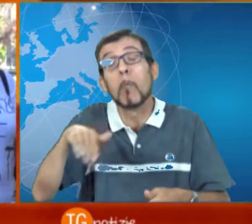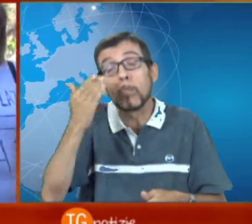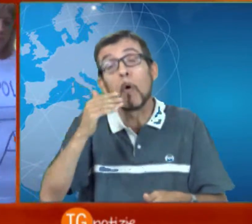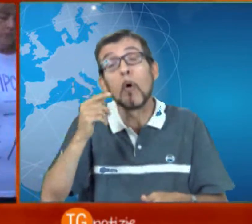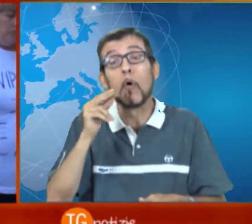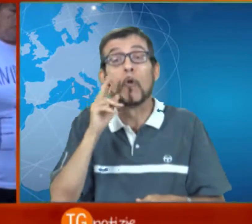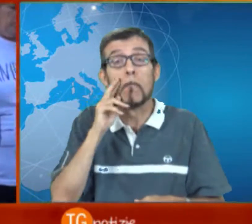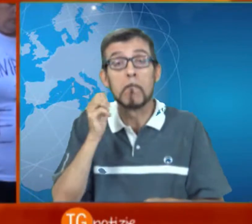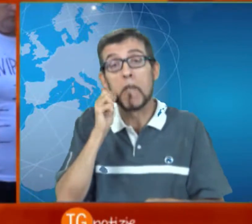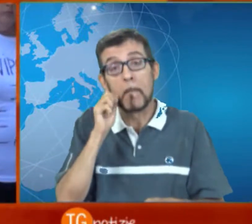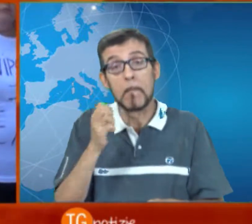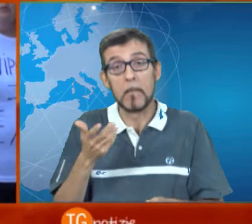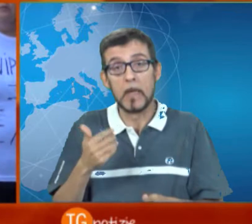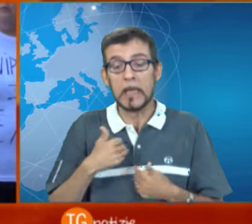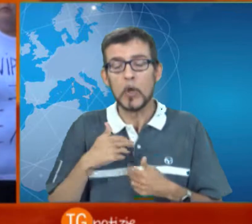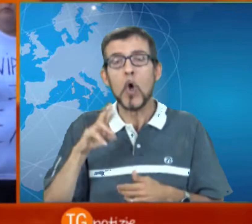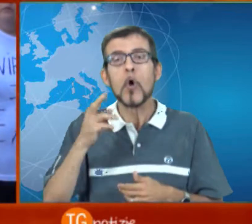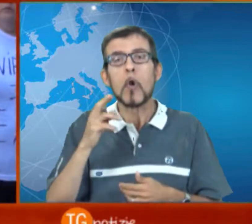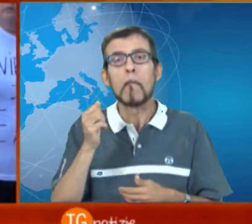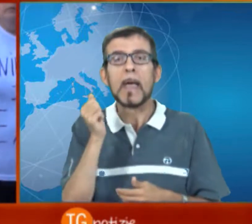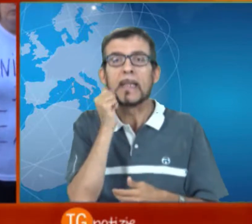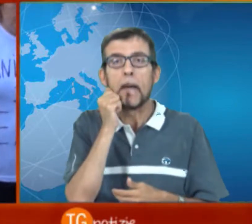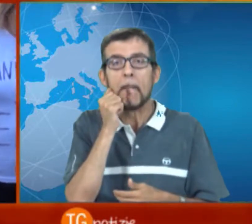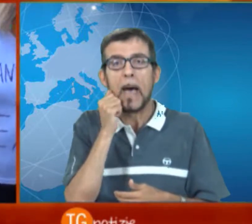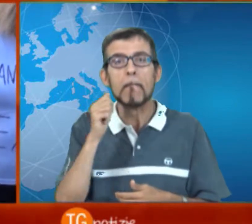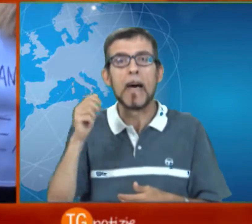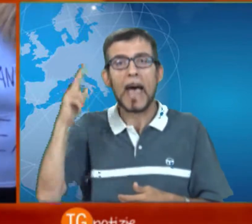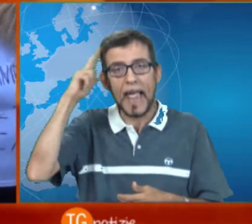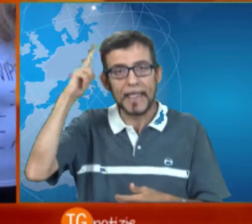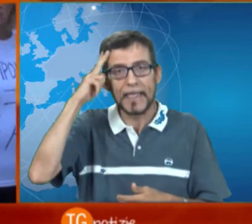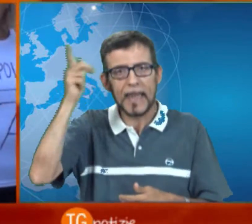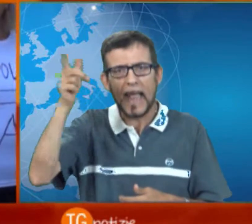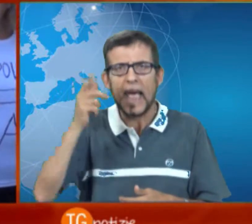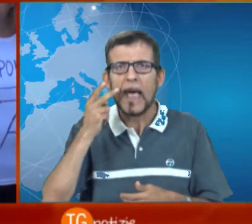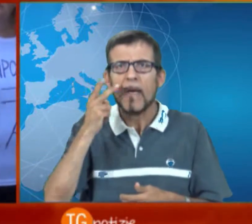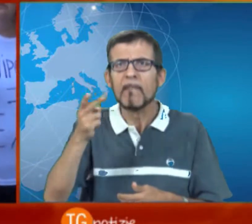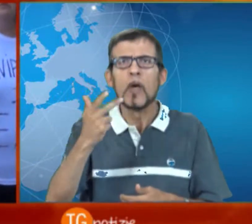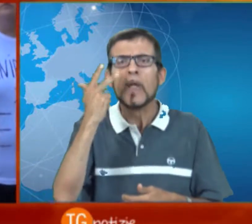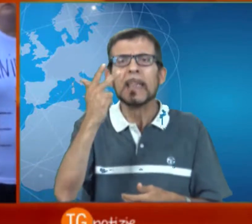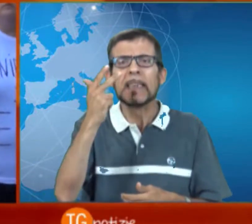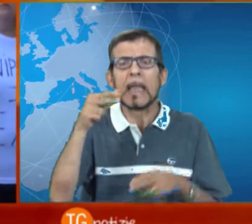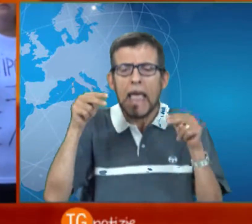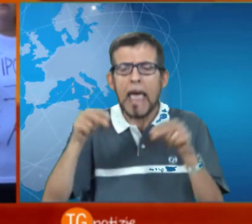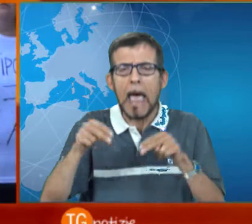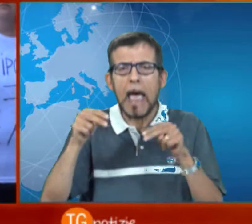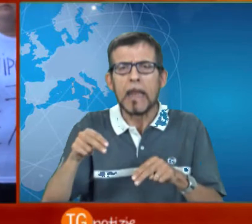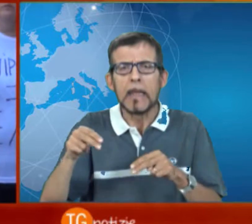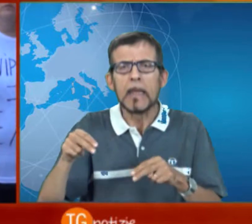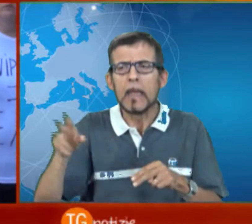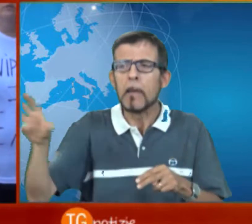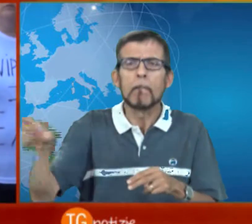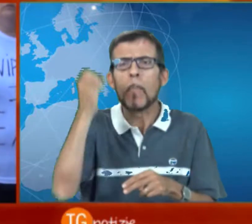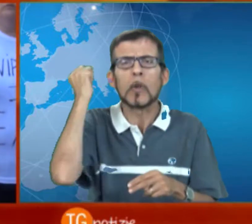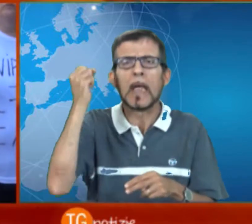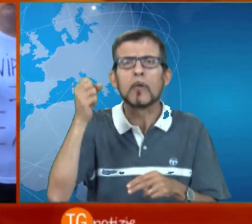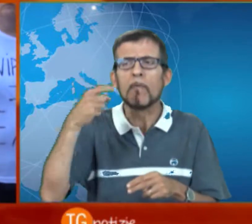Mi chiamo Roberta, sono la mamma di Andrea, non vedo il mio bambino. Da 3 anni al 19 agosto è stato portato via dalla